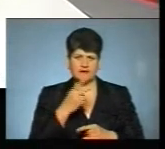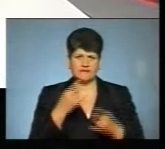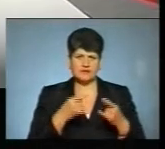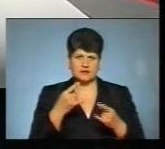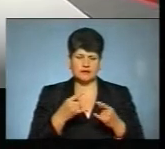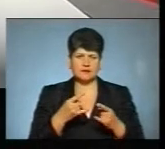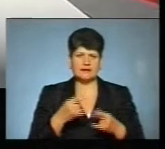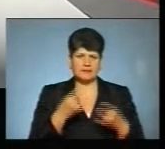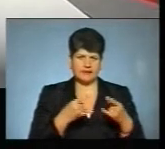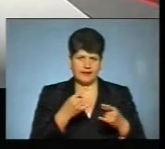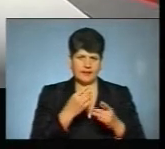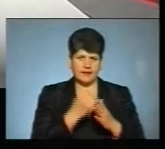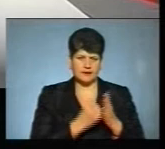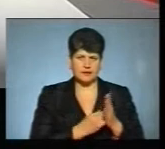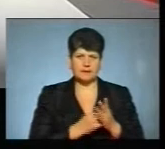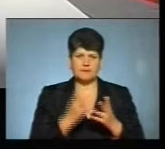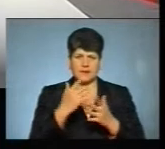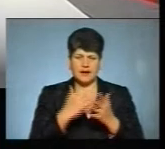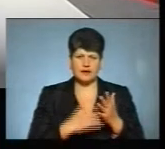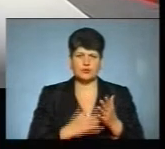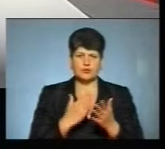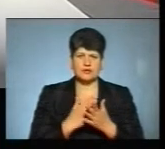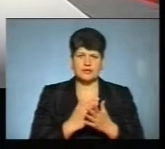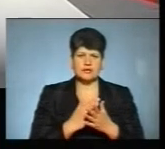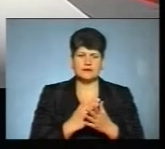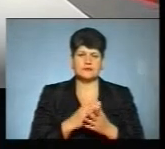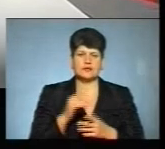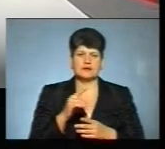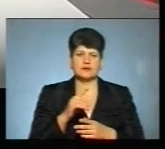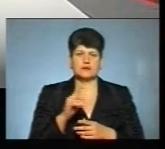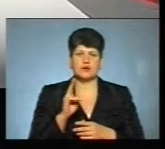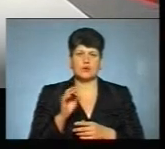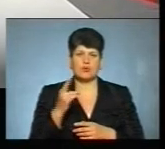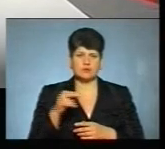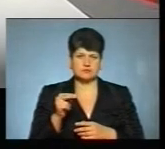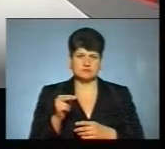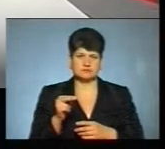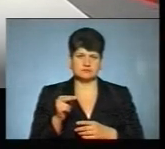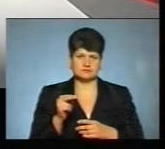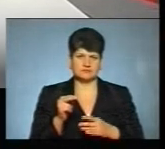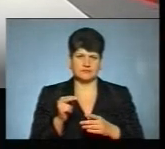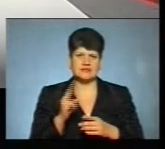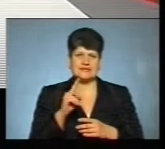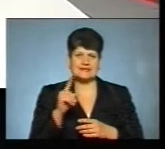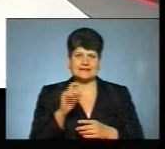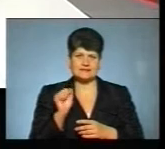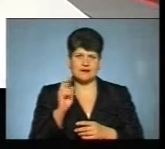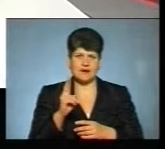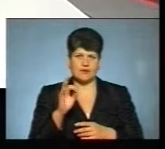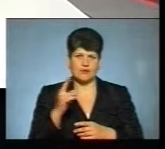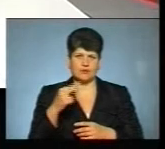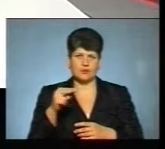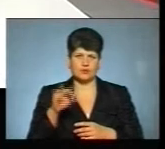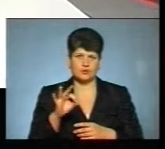стосовно телеканалів. Серед переліку є телеканали закодовані. Як із цим? Так, дійсно, сьогодні